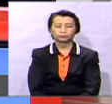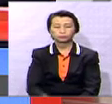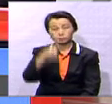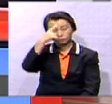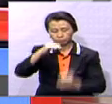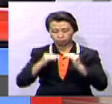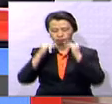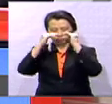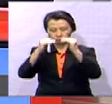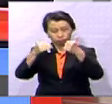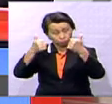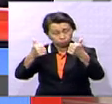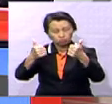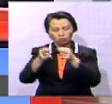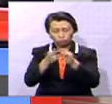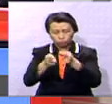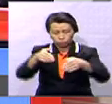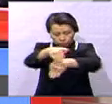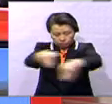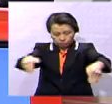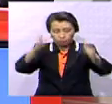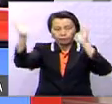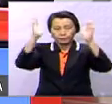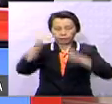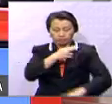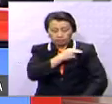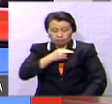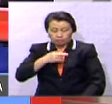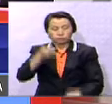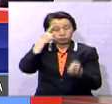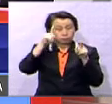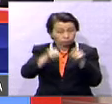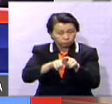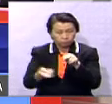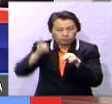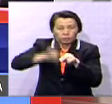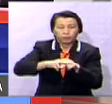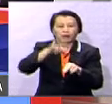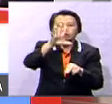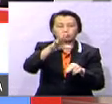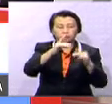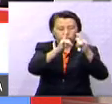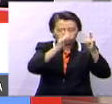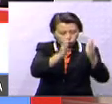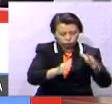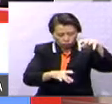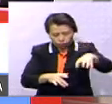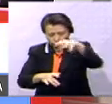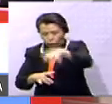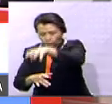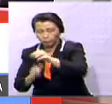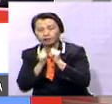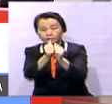Bagi meningkatkan keberkesanan pengurusan sempadan Malaysia dan Indonesia bersetuju menambah lima lagi pos gabungan bersama